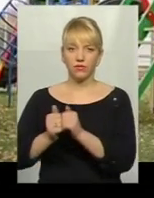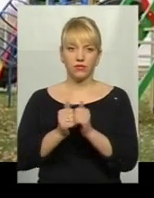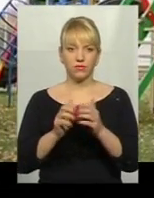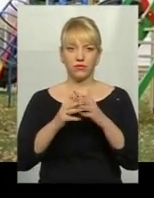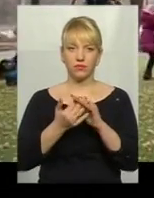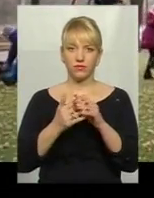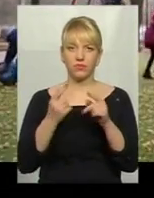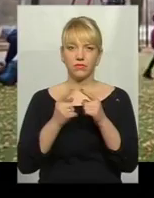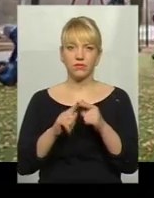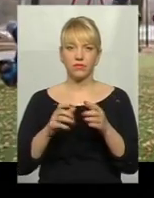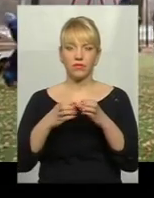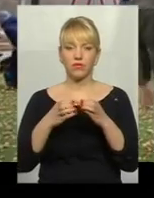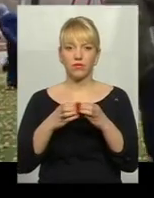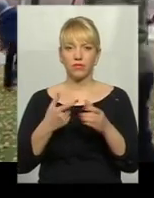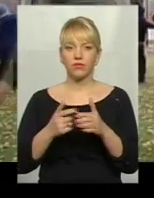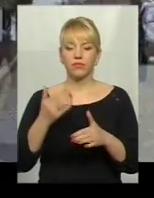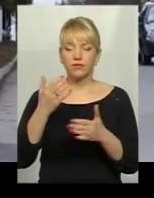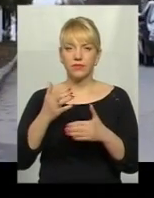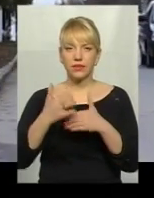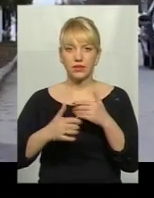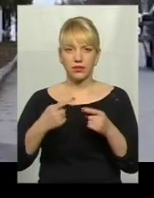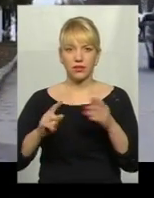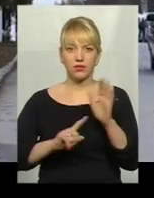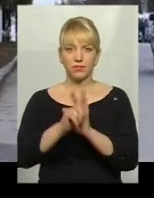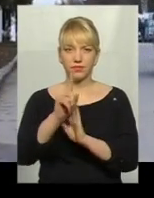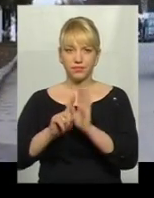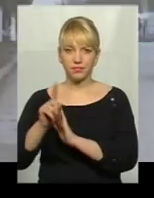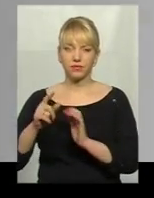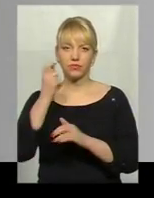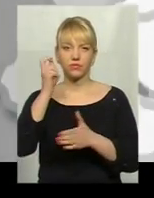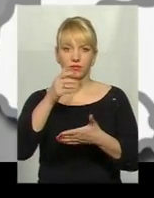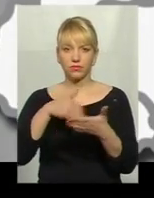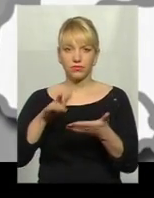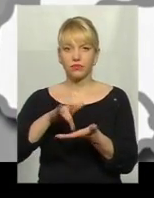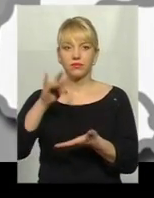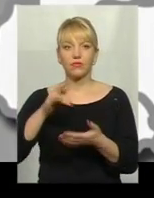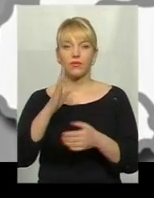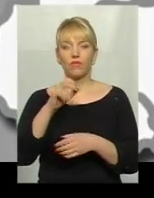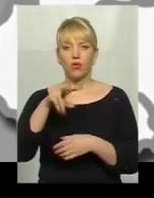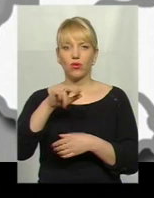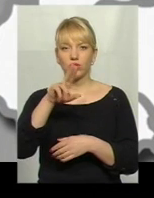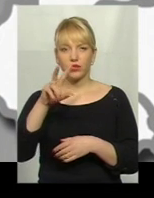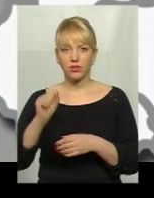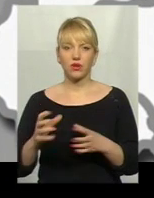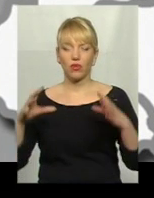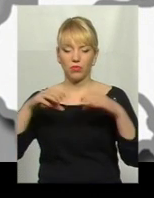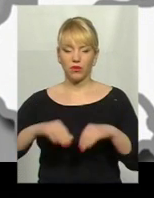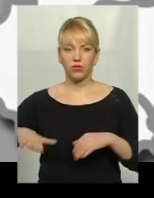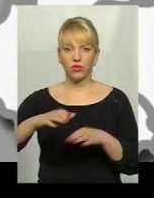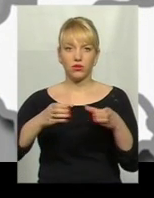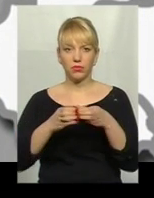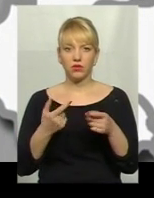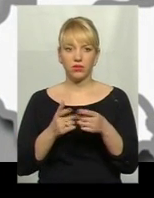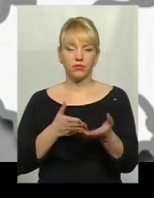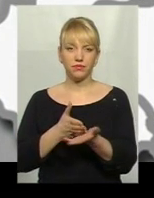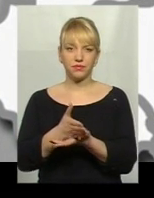селах. Ця громада серед піонерів української децентралізації. Через Волочиську об'єднану територіальну громаду